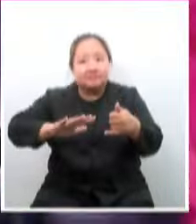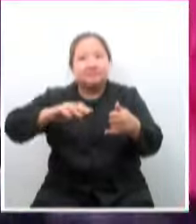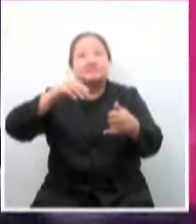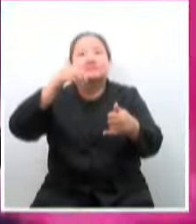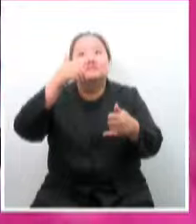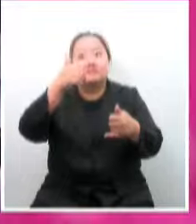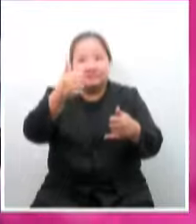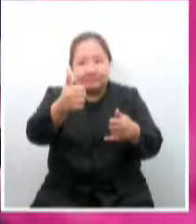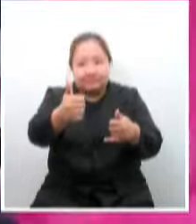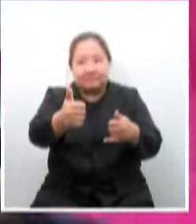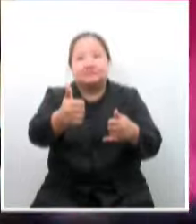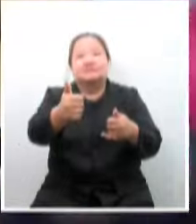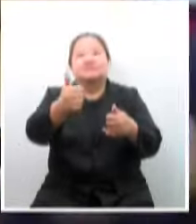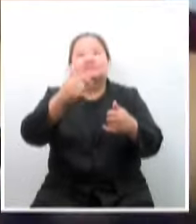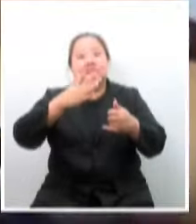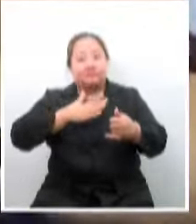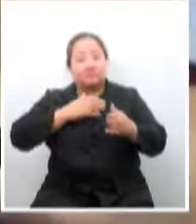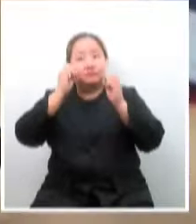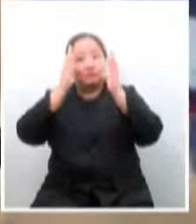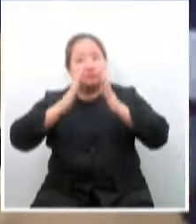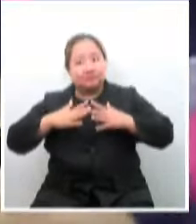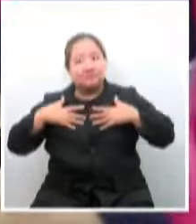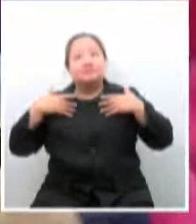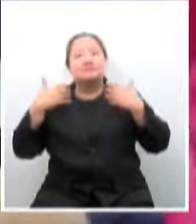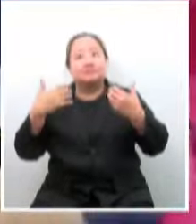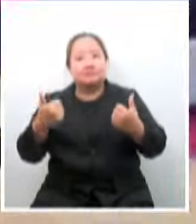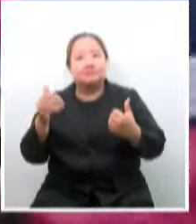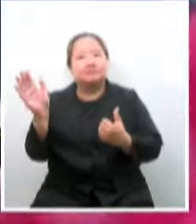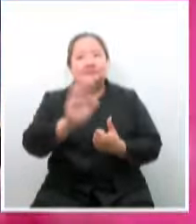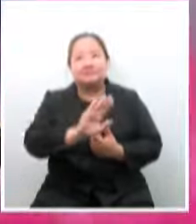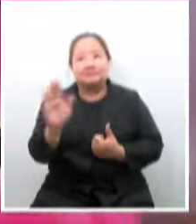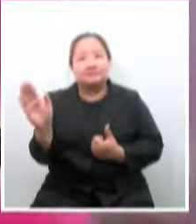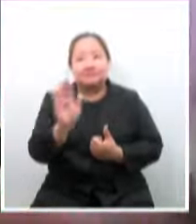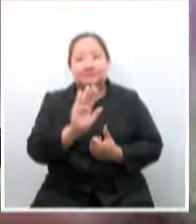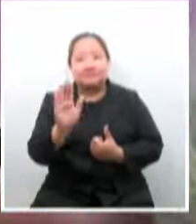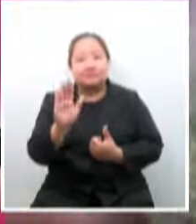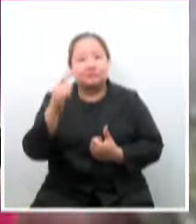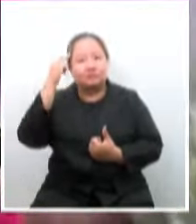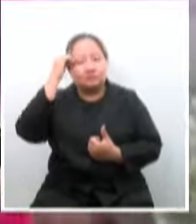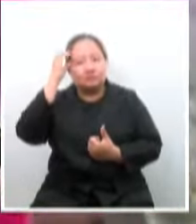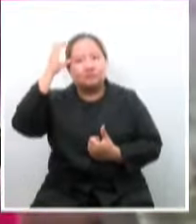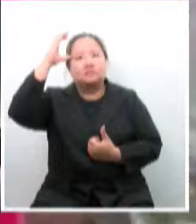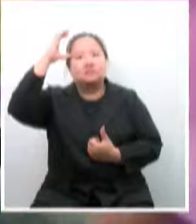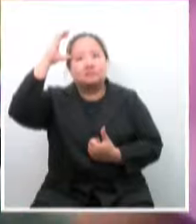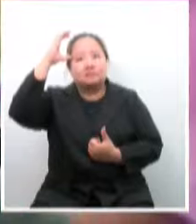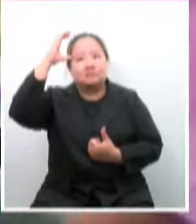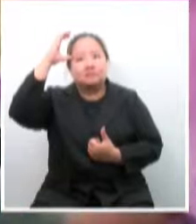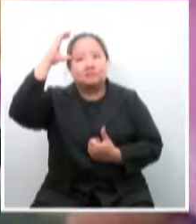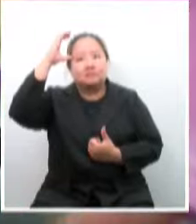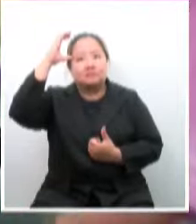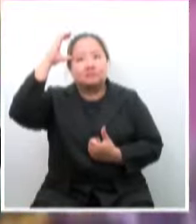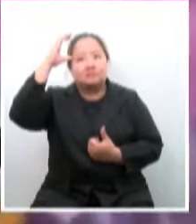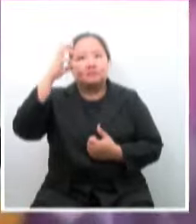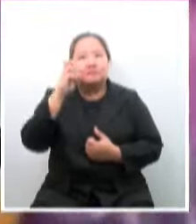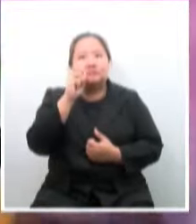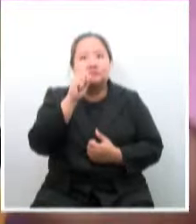โชคดีครูก็สุขใจแต่อย่าเอาความรู้ไม่ขอด